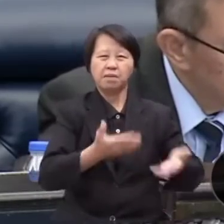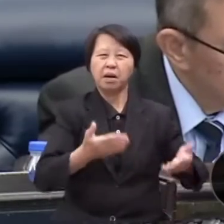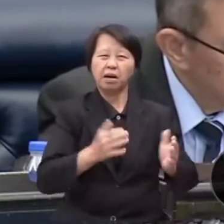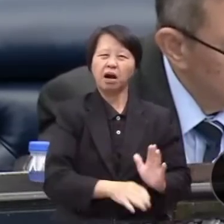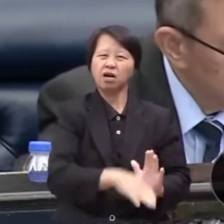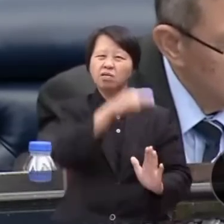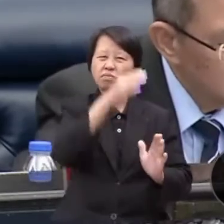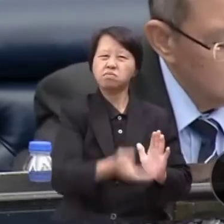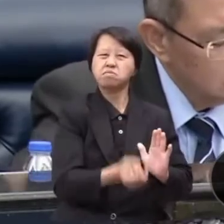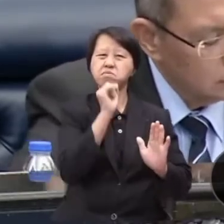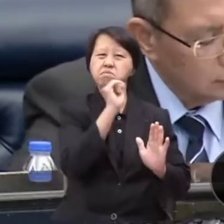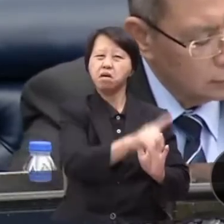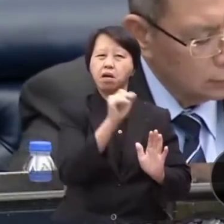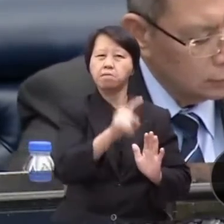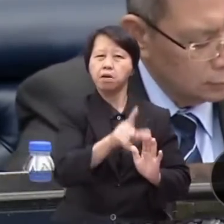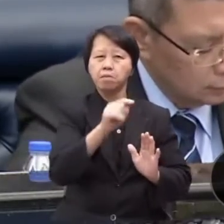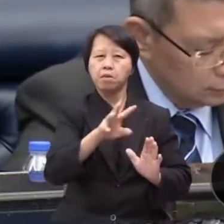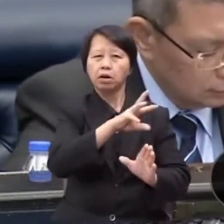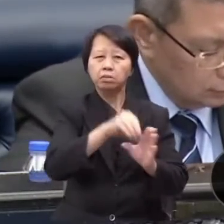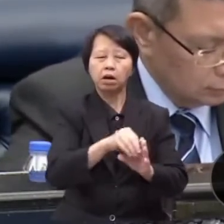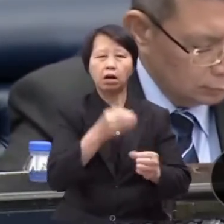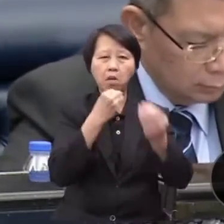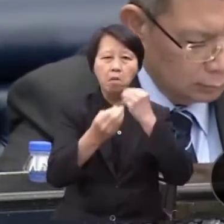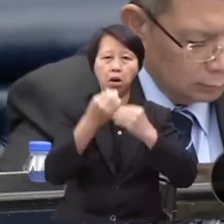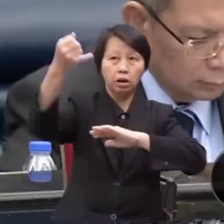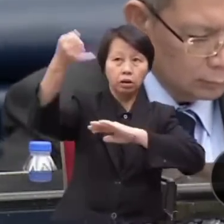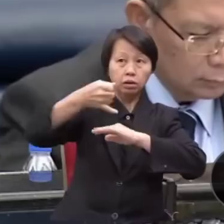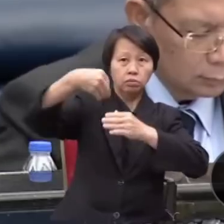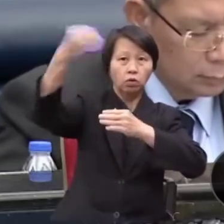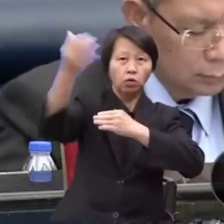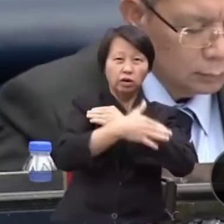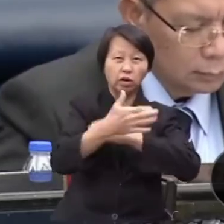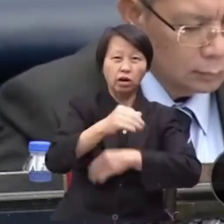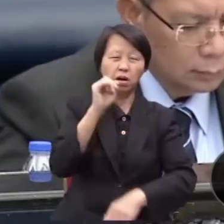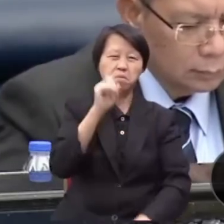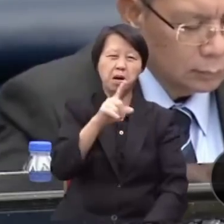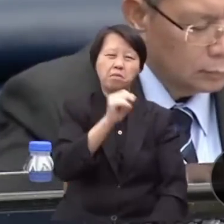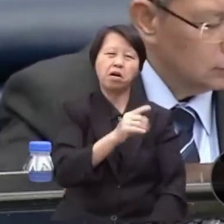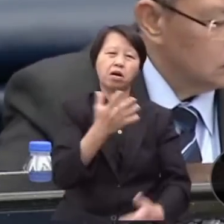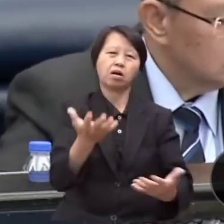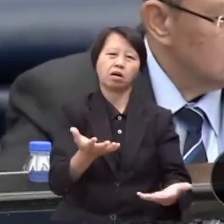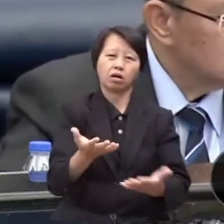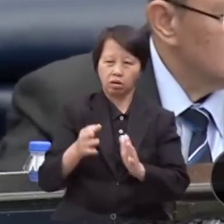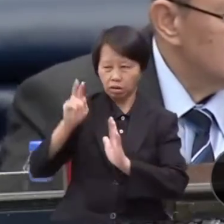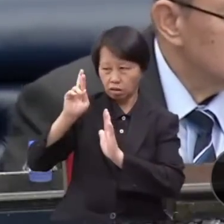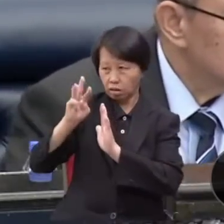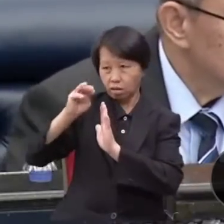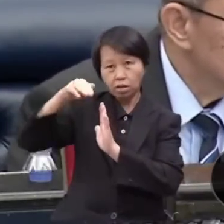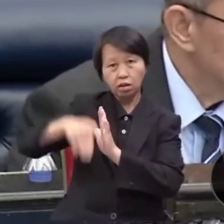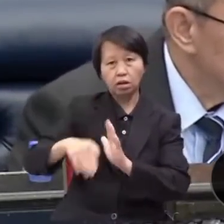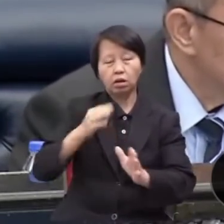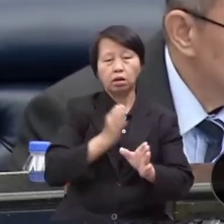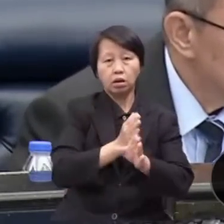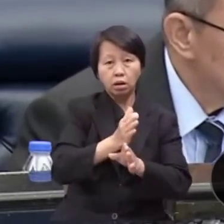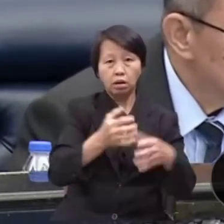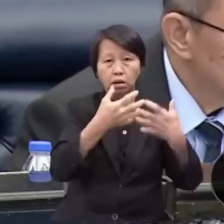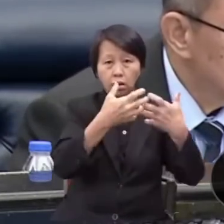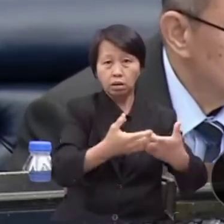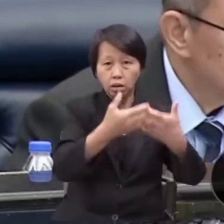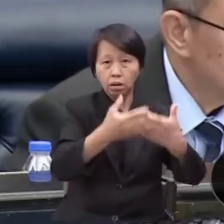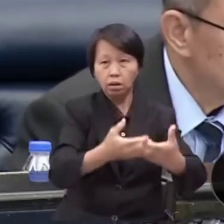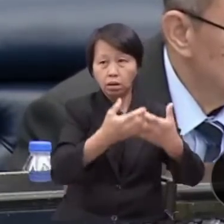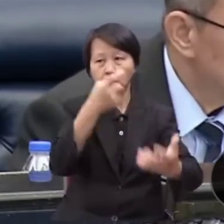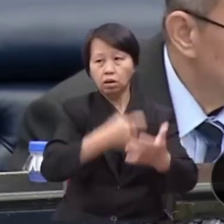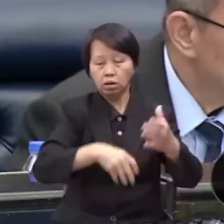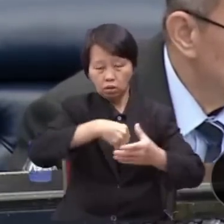barangan termasuk barangan makanan yang diimport dari luar negara. Ini bermakna dalam sektor perkilangan dan pembuatan,